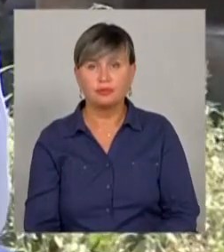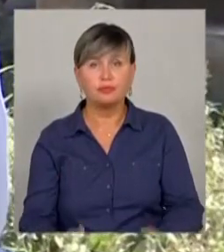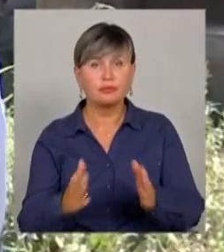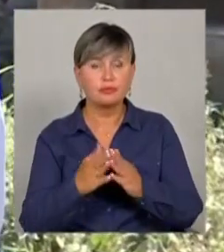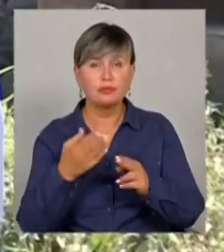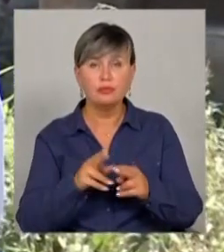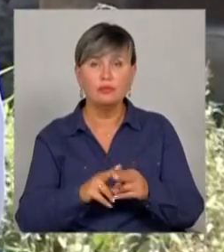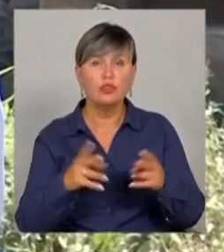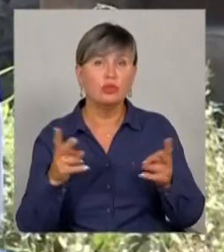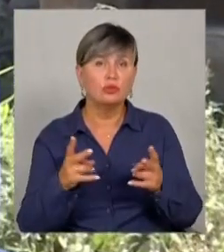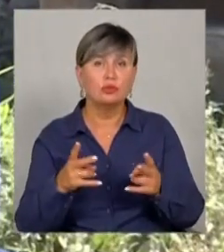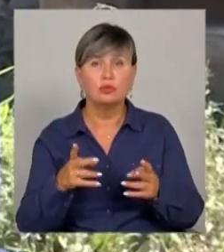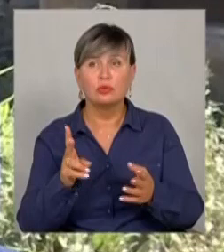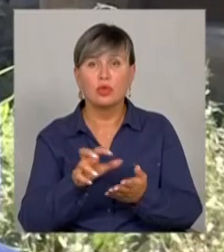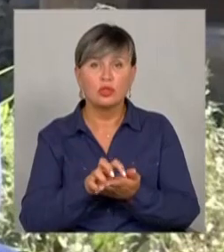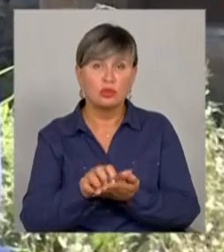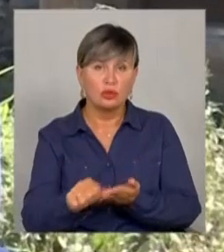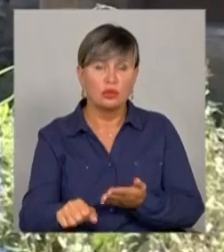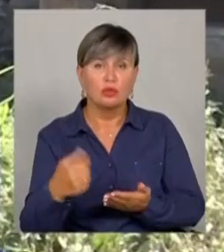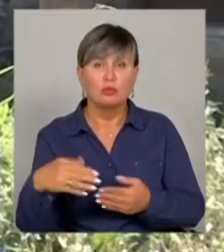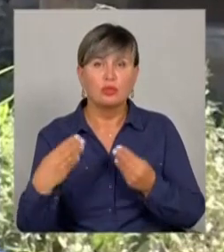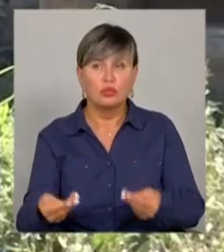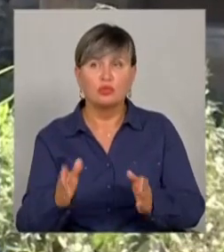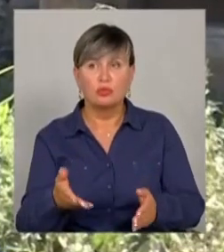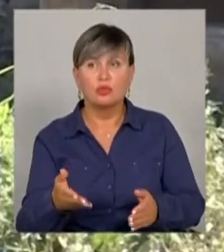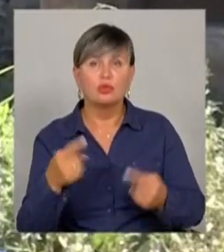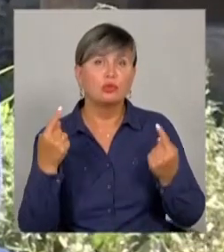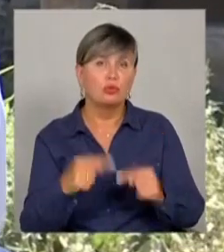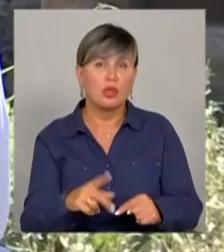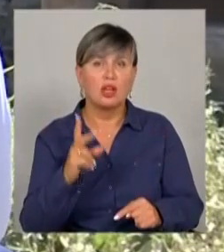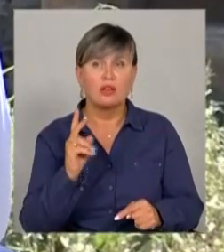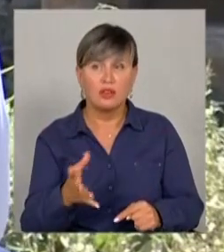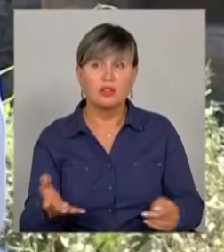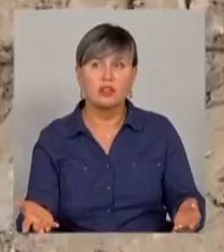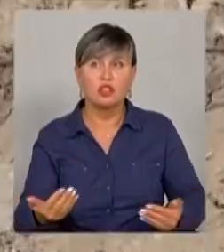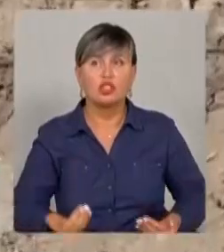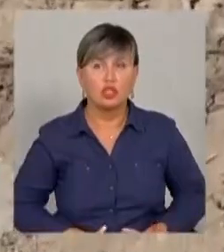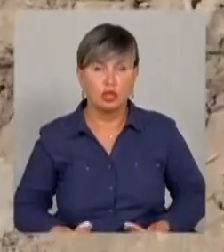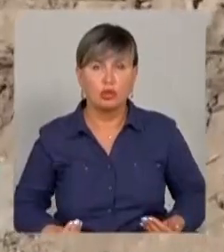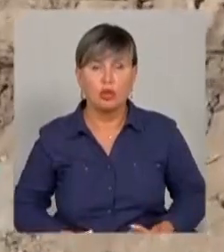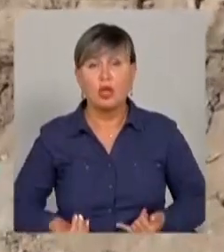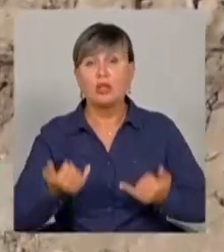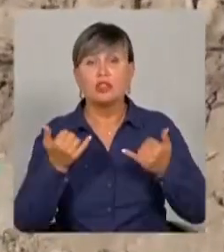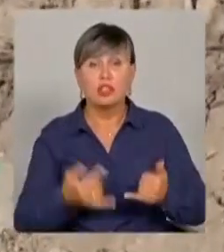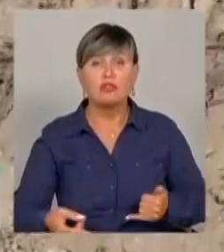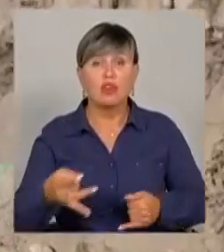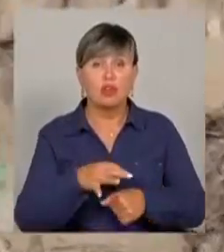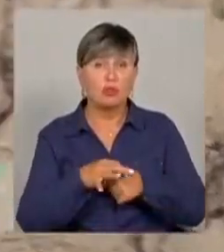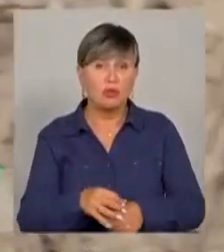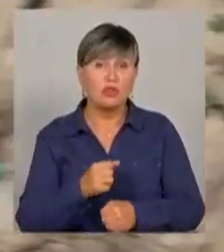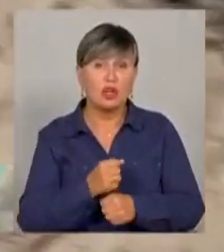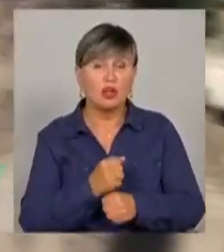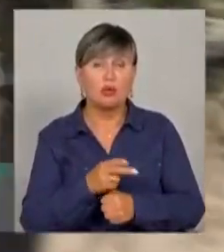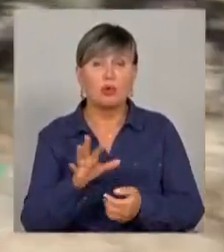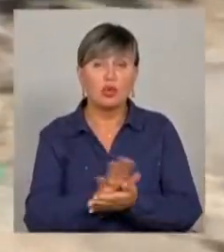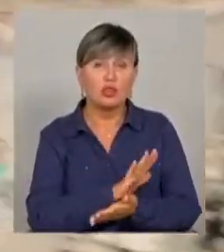которые подлежат аварийному сносу, то есть им будет выдана другая квартира, жилье. Сейчас в районе проводится работа по